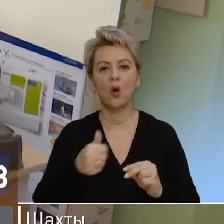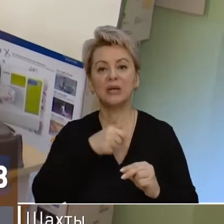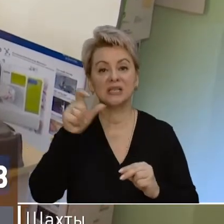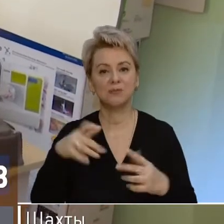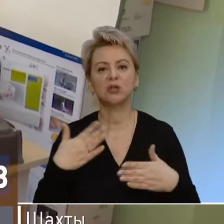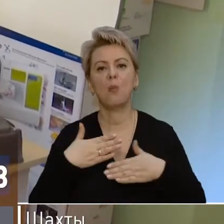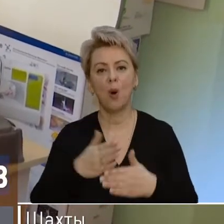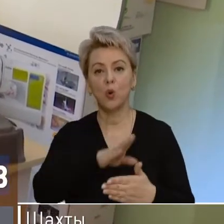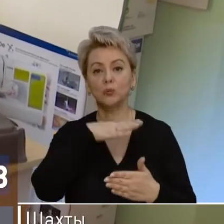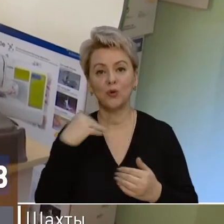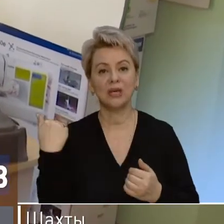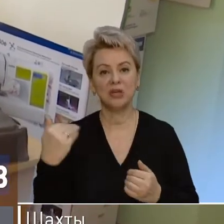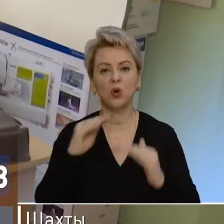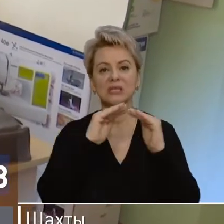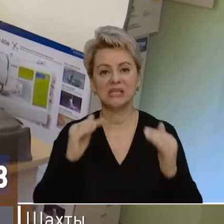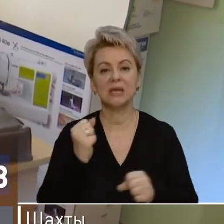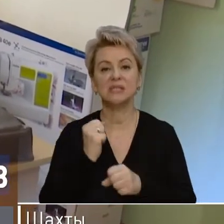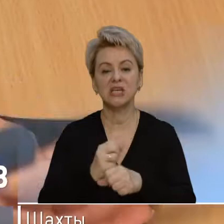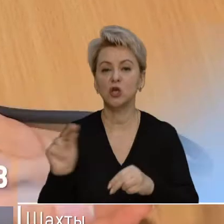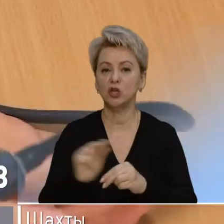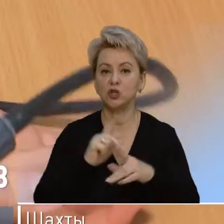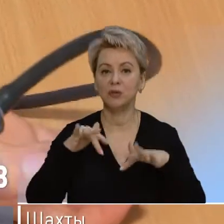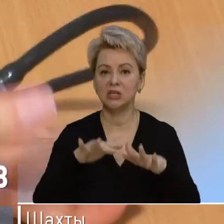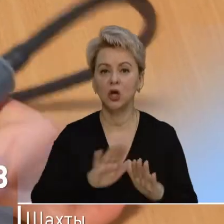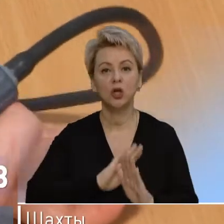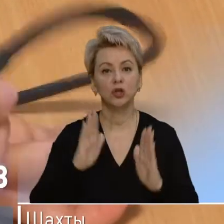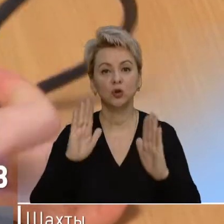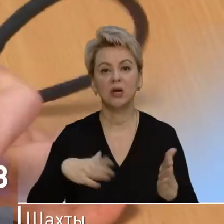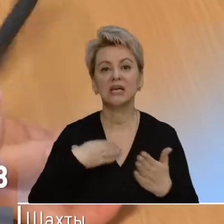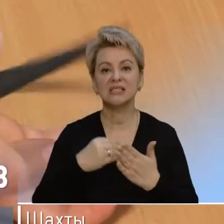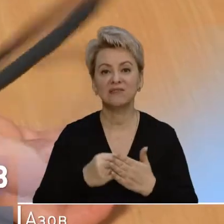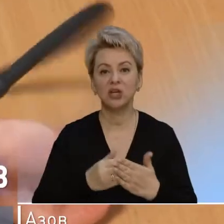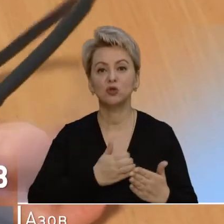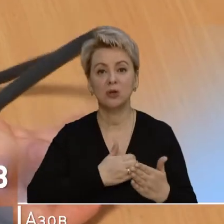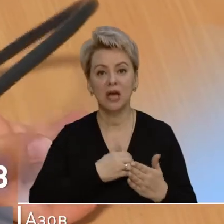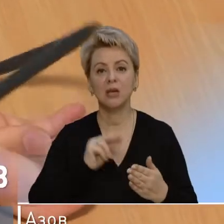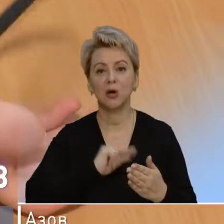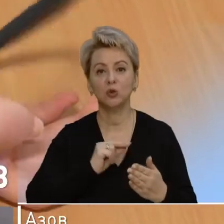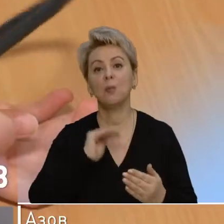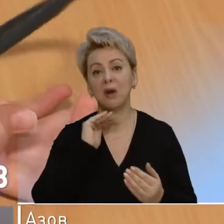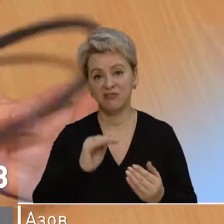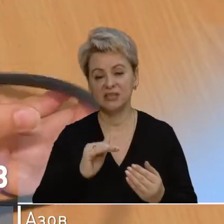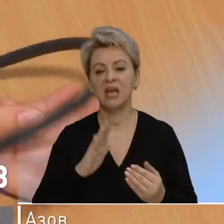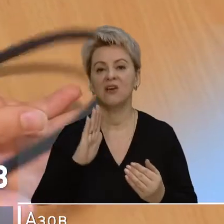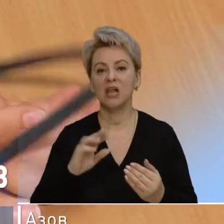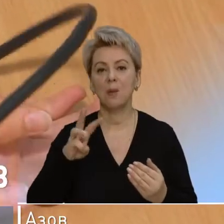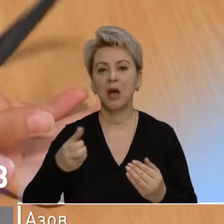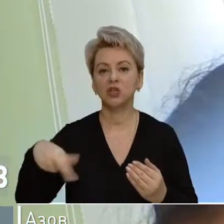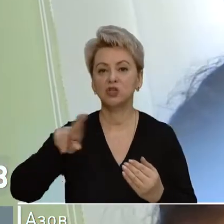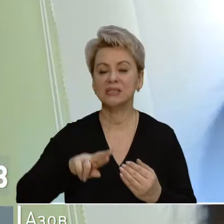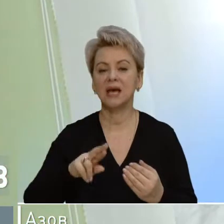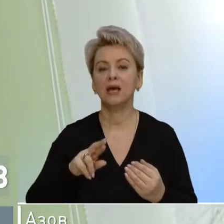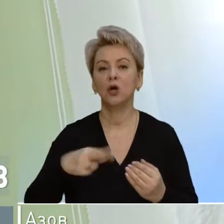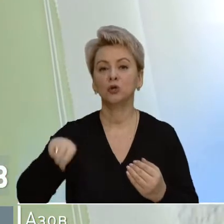уже помог большинству ее учеников сделать лечебное дело не только своим призванием, но и профессией. Валентина Малощицкая,